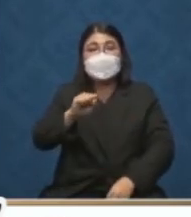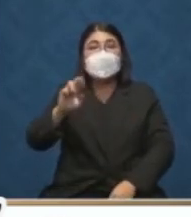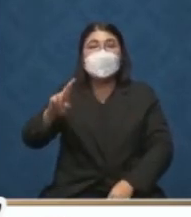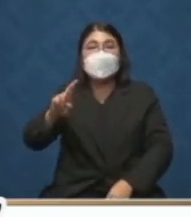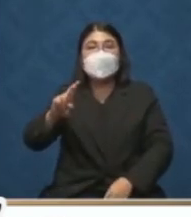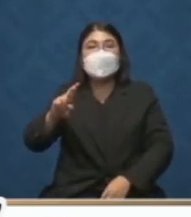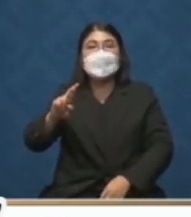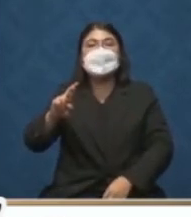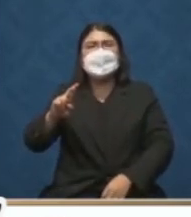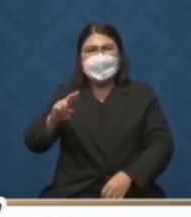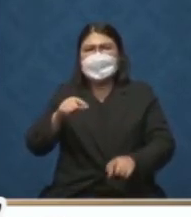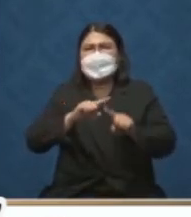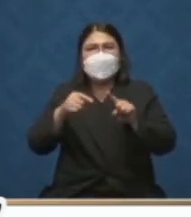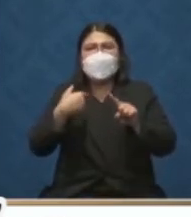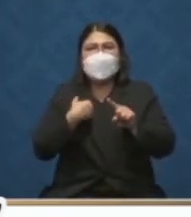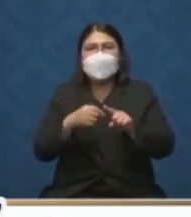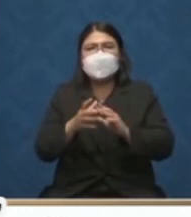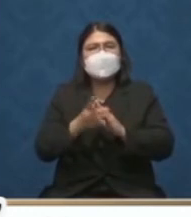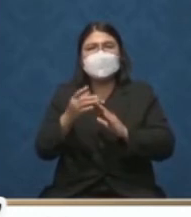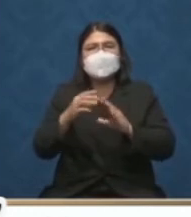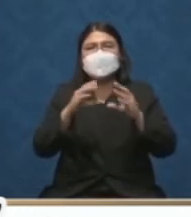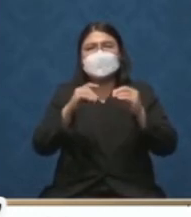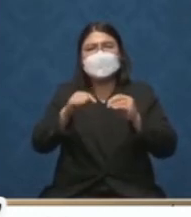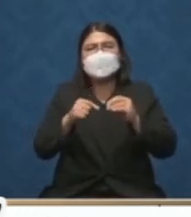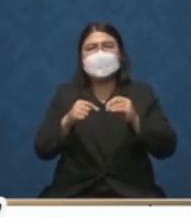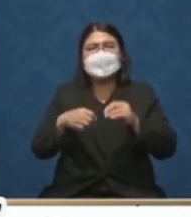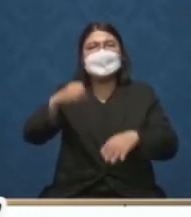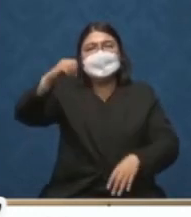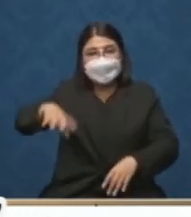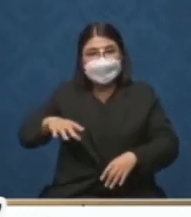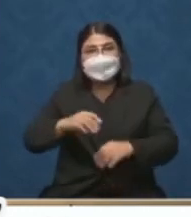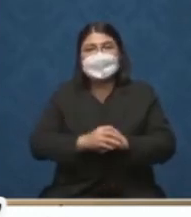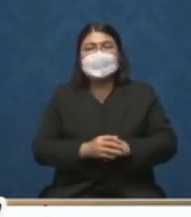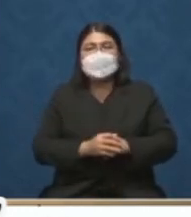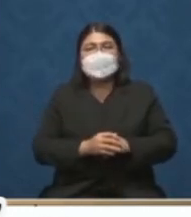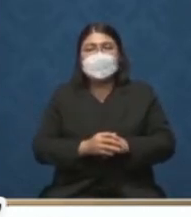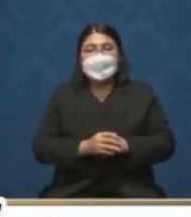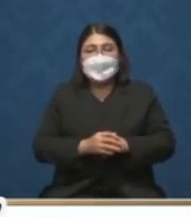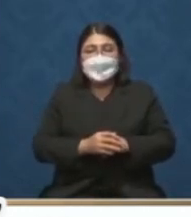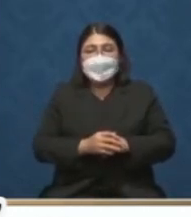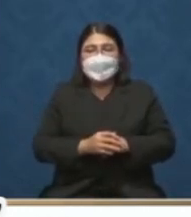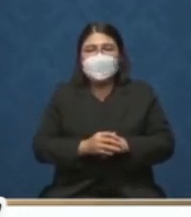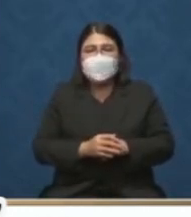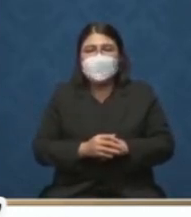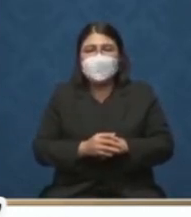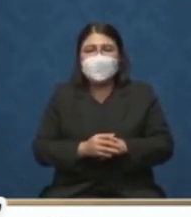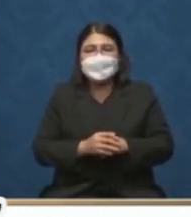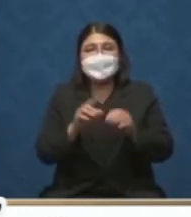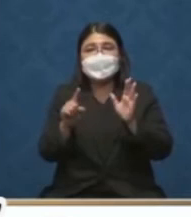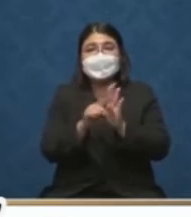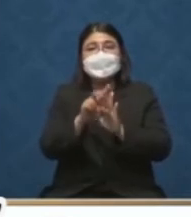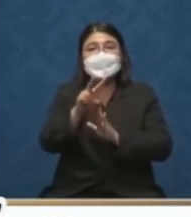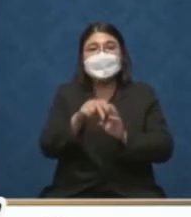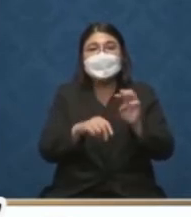เพิ่มมาตรา15ทับ1คือมีการตั้งส.ส.ร.ขึ้นมาแต่ก็ไปไม่ถึงฝัน